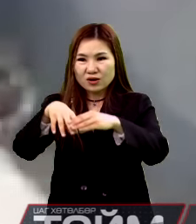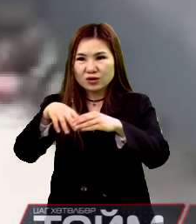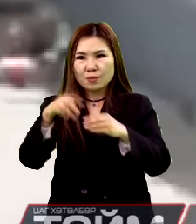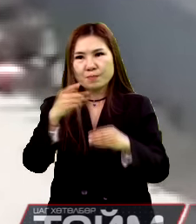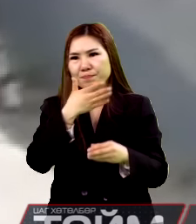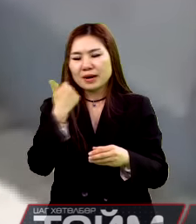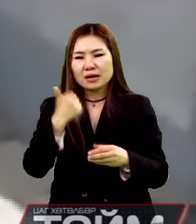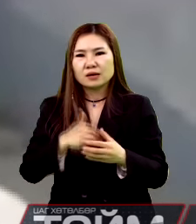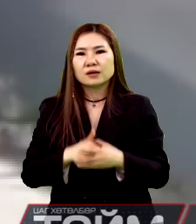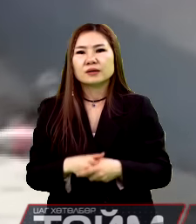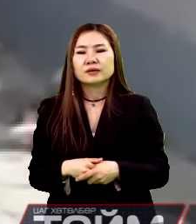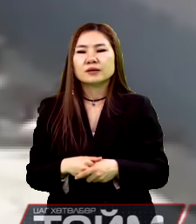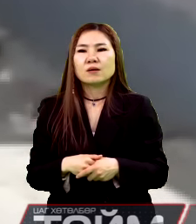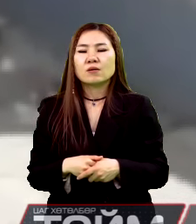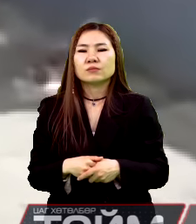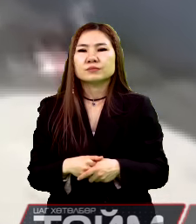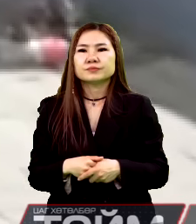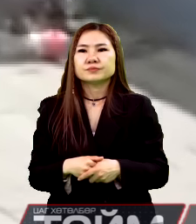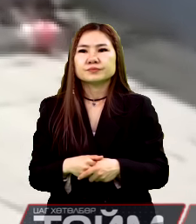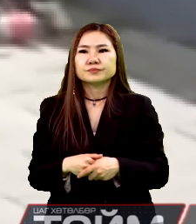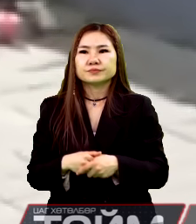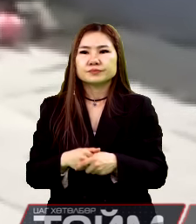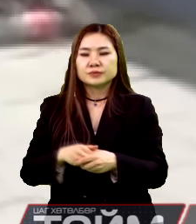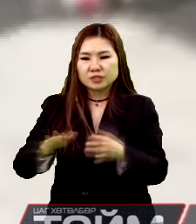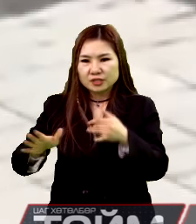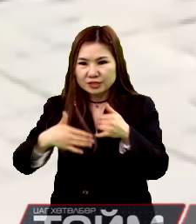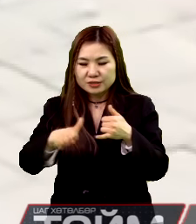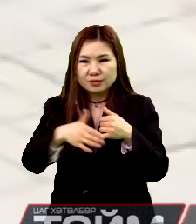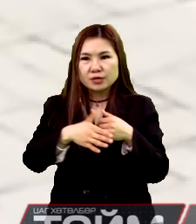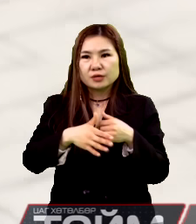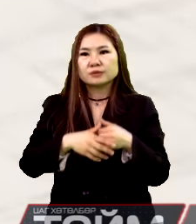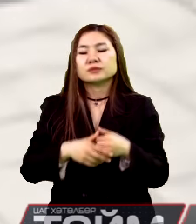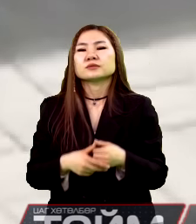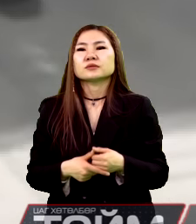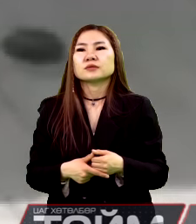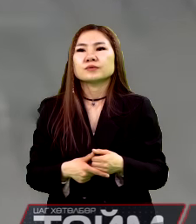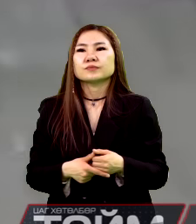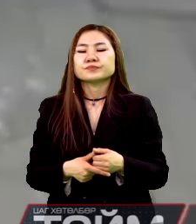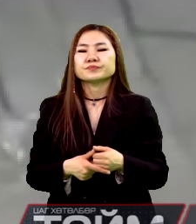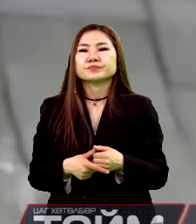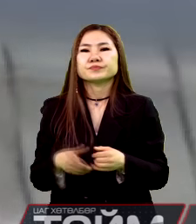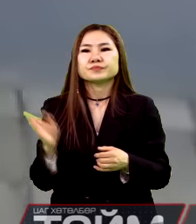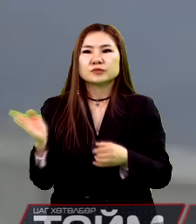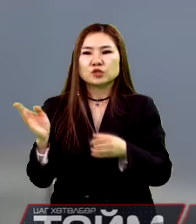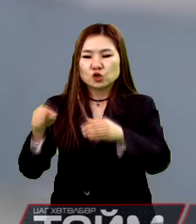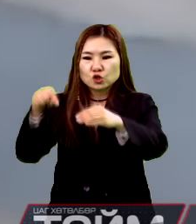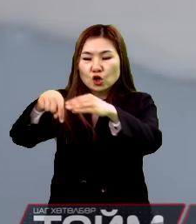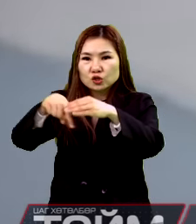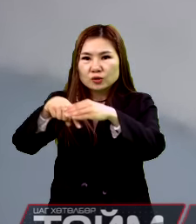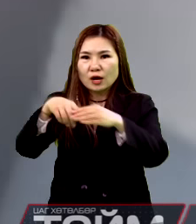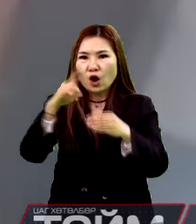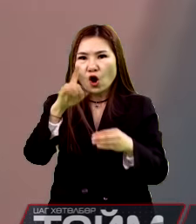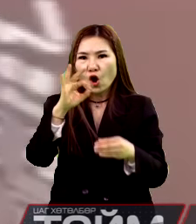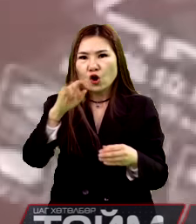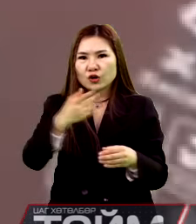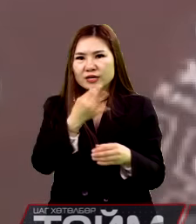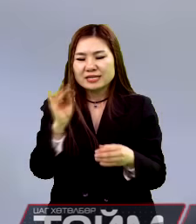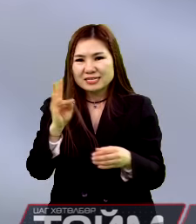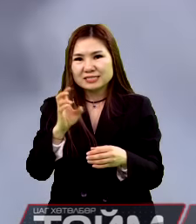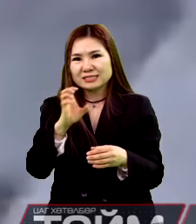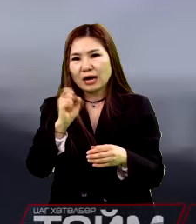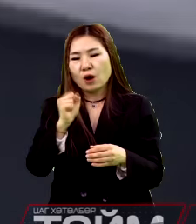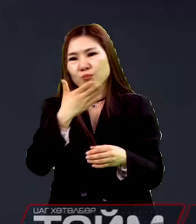авчих байнгс өдр болгоо эргэж цойр цэвэрлүүлэх ажлыг бол одоо энэ дотор хогийн савыг ингээд хулгаалаа